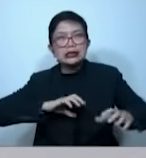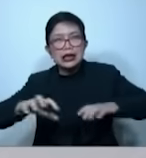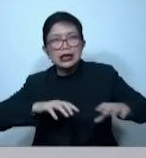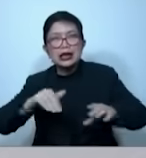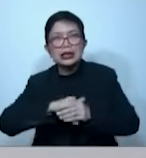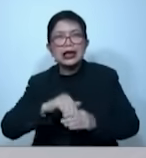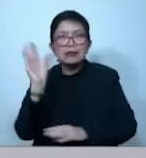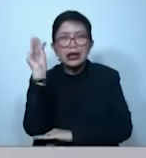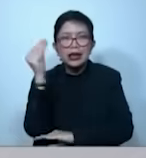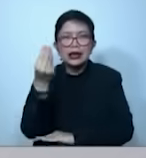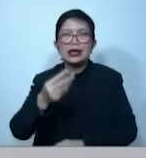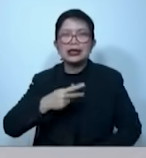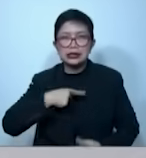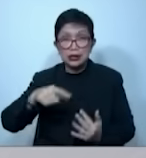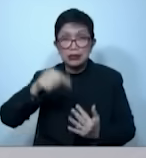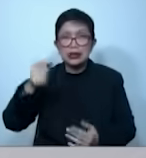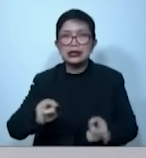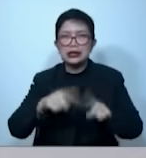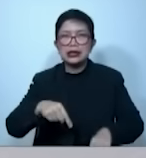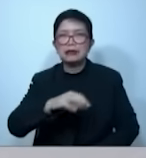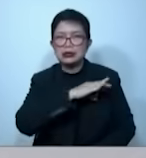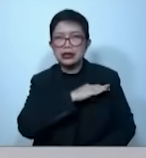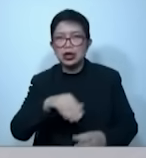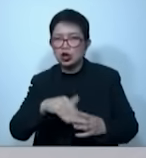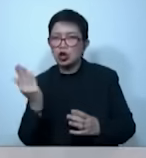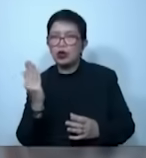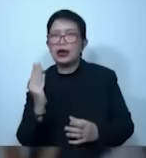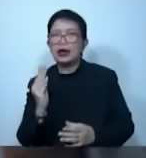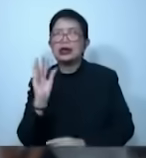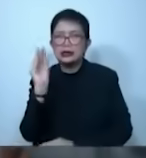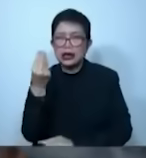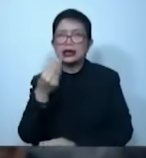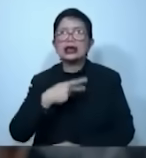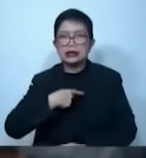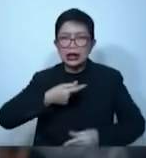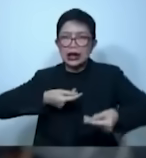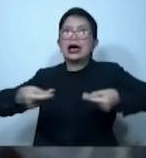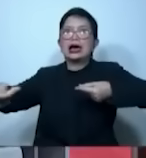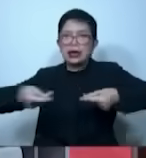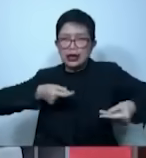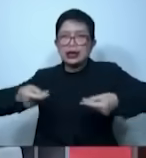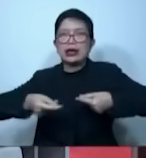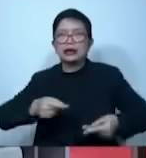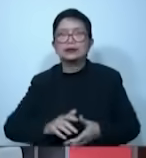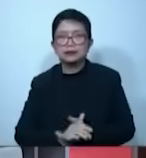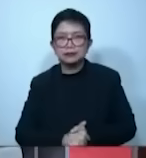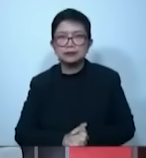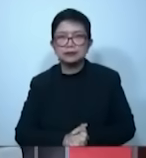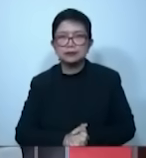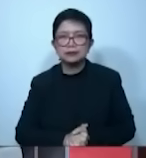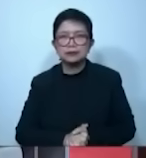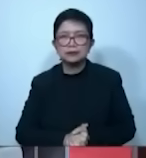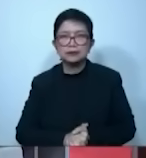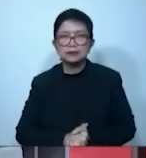Jakarta Jika saya terpilih presiden maka yang luar Jakarta saya kendalikan juga Pak Baik terima